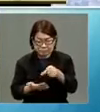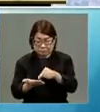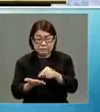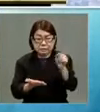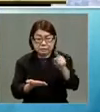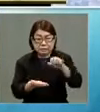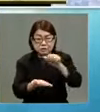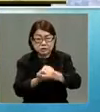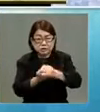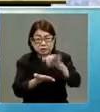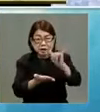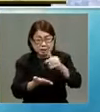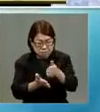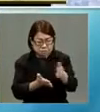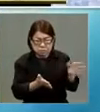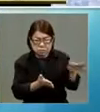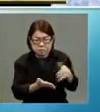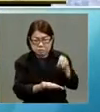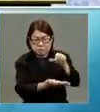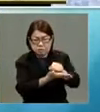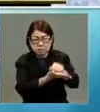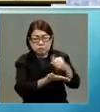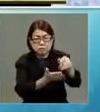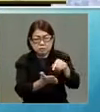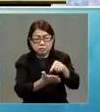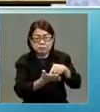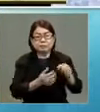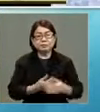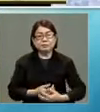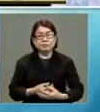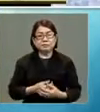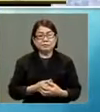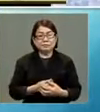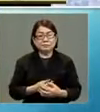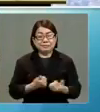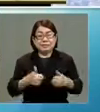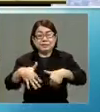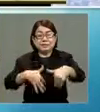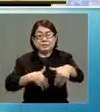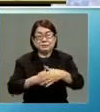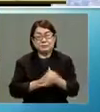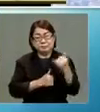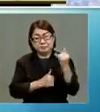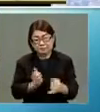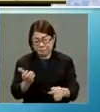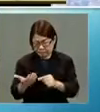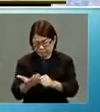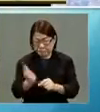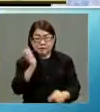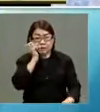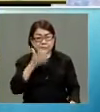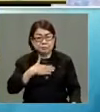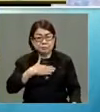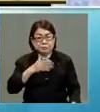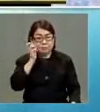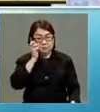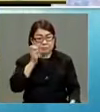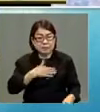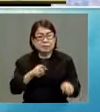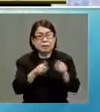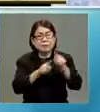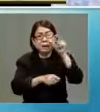การเช็คอินอย่างนี้นะครับเข้าไปในประกอบไปในกิจกรรมต่างๆครับประชาชนก็จะไปเช็คอินนะครับทันทีที่ท่านเอาโทรศัพท์มือถือแบบที่ท่านโฆษกพูดนะ